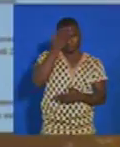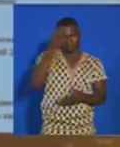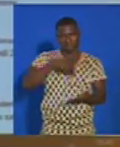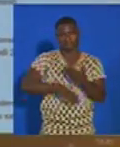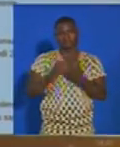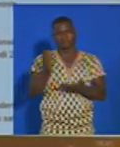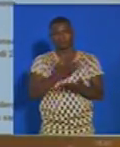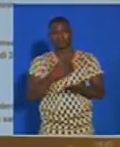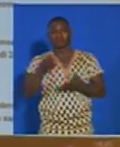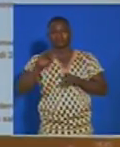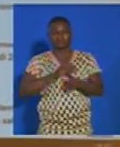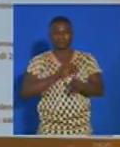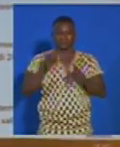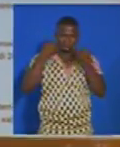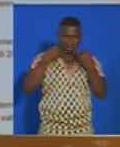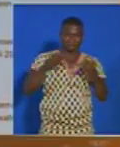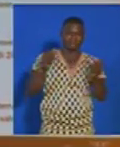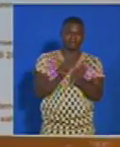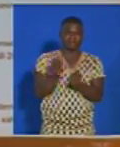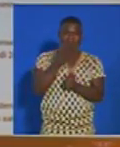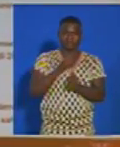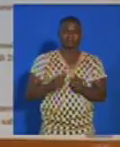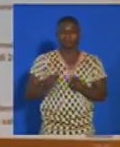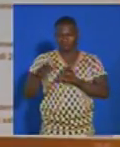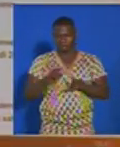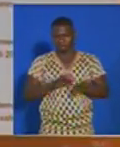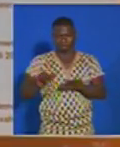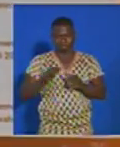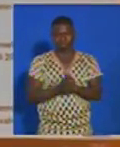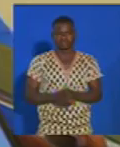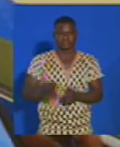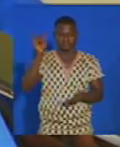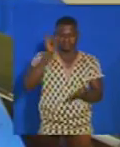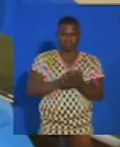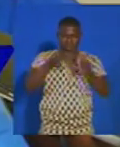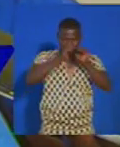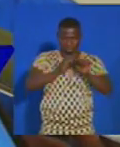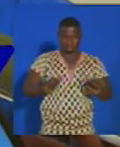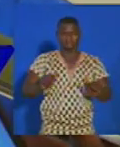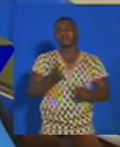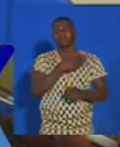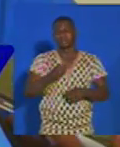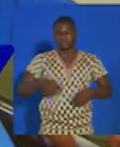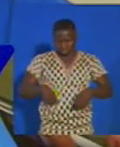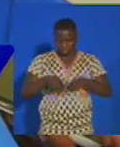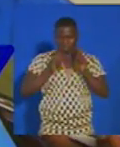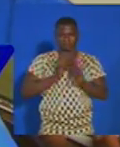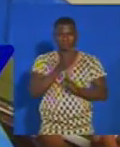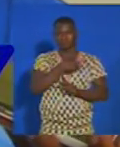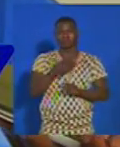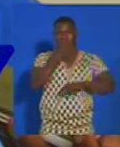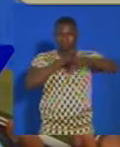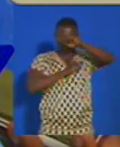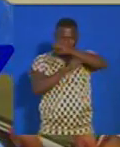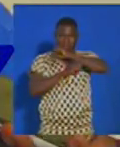et le traitement des informations à travers le mobile. Bien, cet atelier de formation nous a permis de renforcer d'abord ce qu'on avait